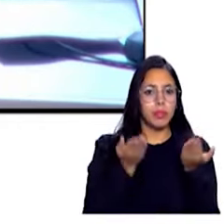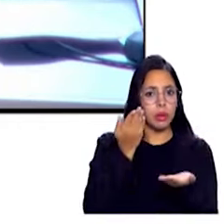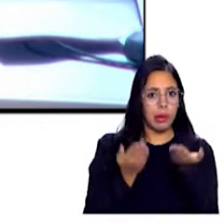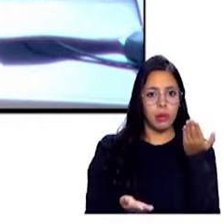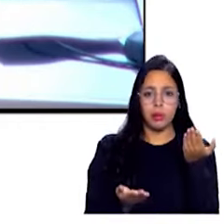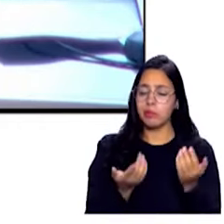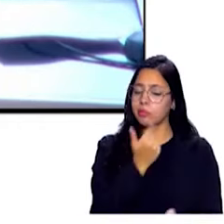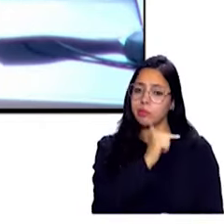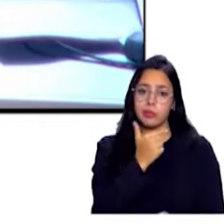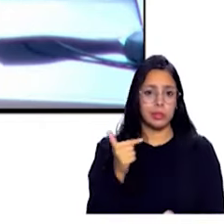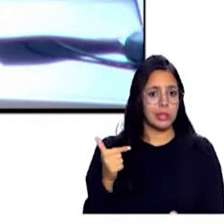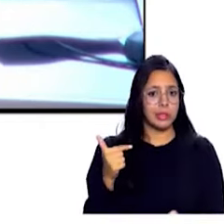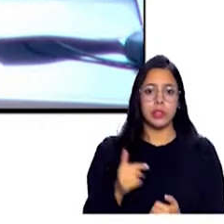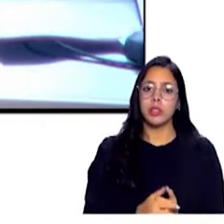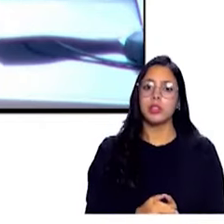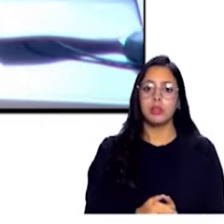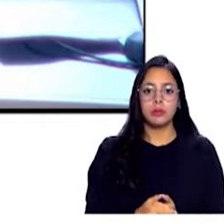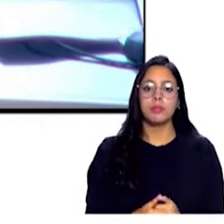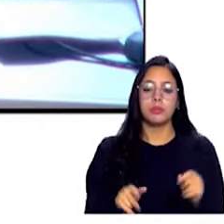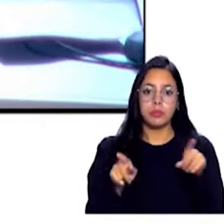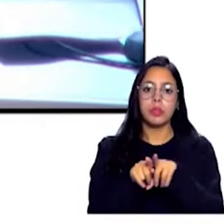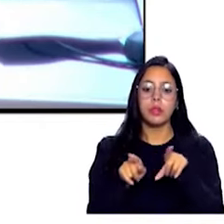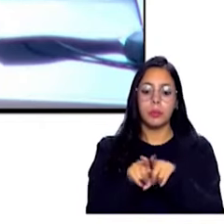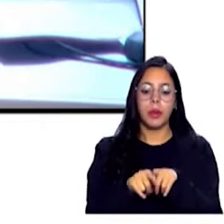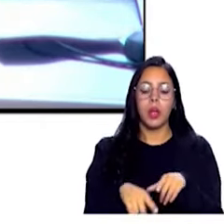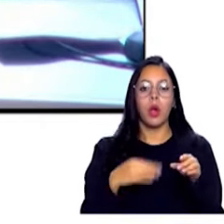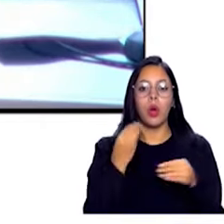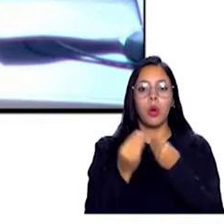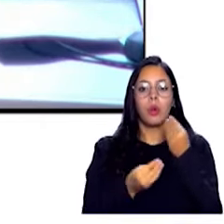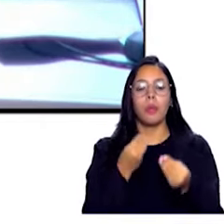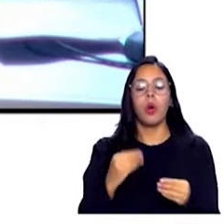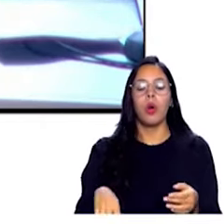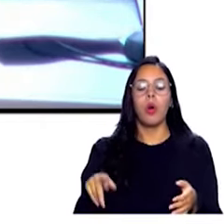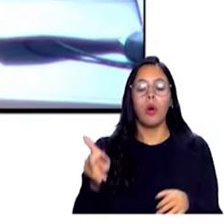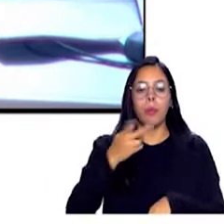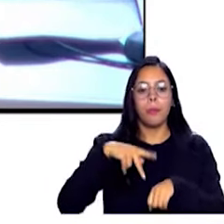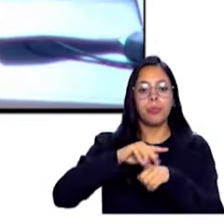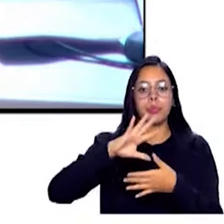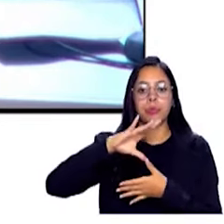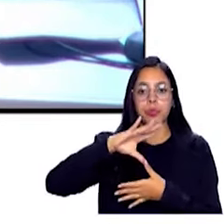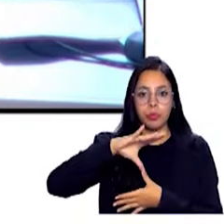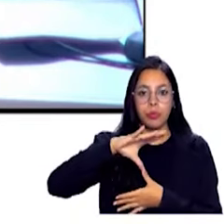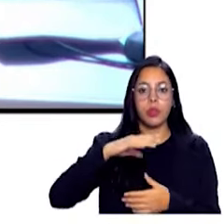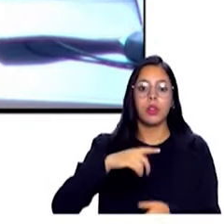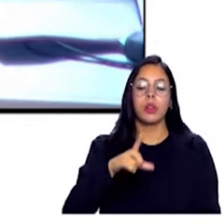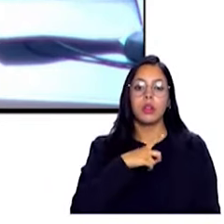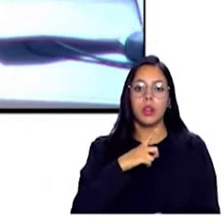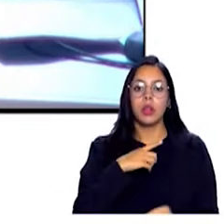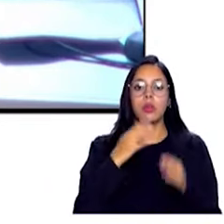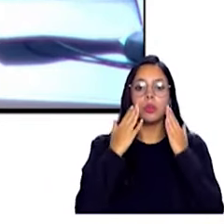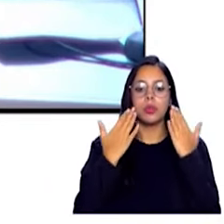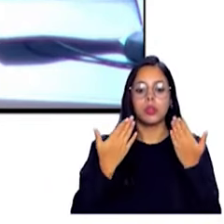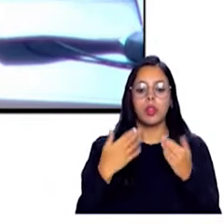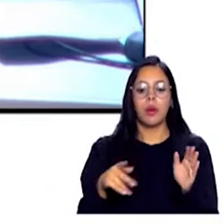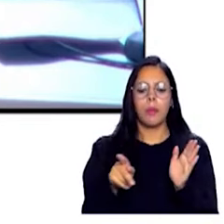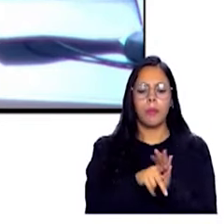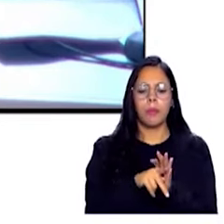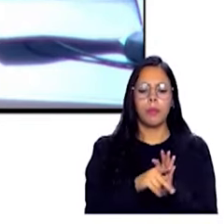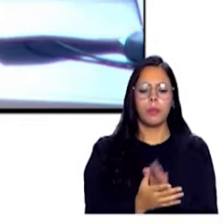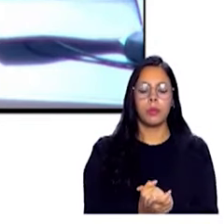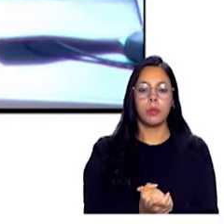Suisse Il faut que ce soit supérieur à 300€ Franc Suisse ET ET vous avez un de crre qui est un crre